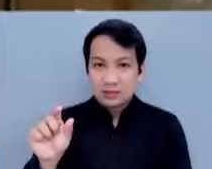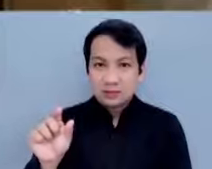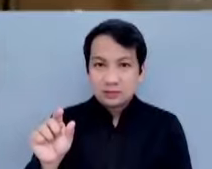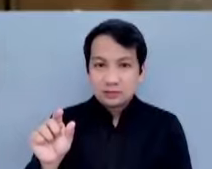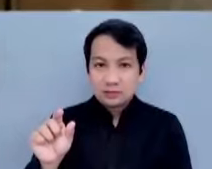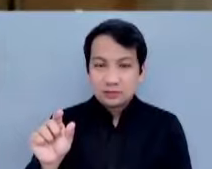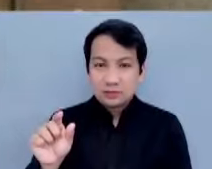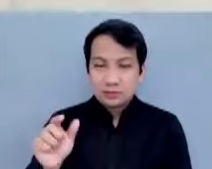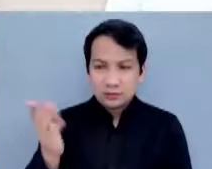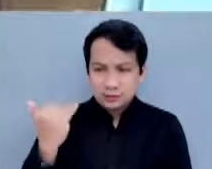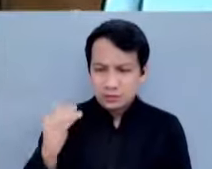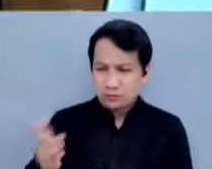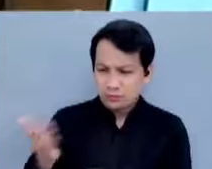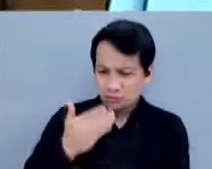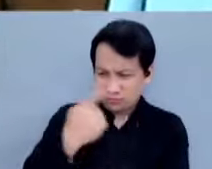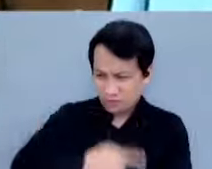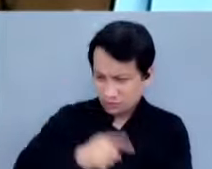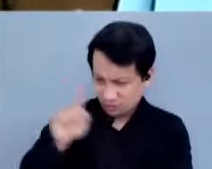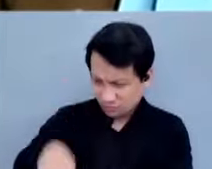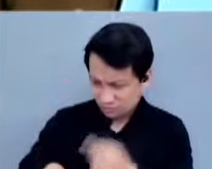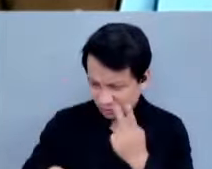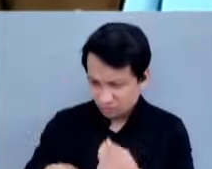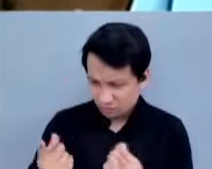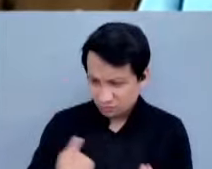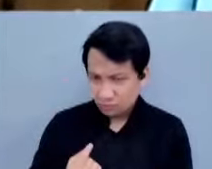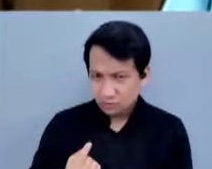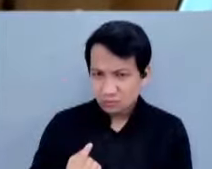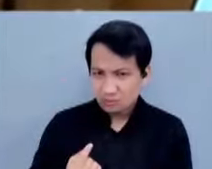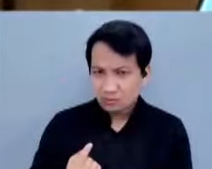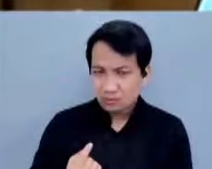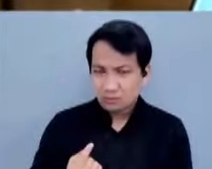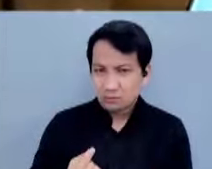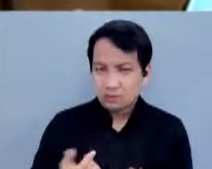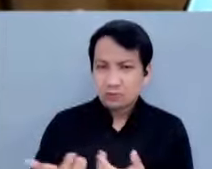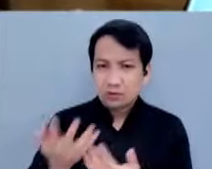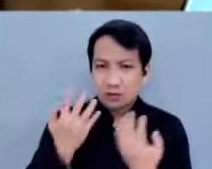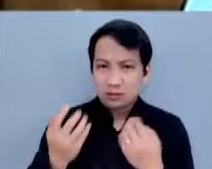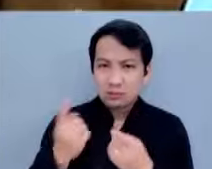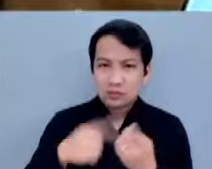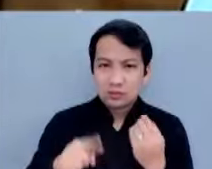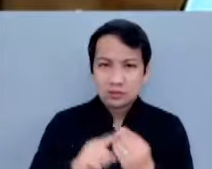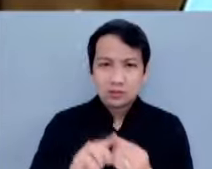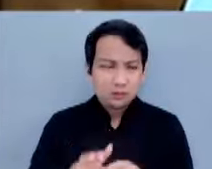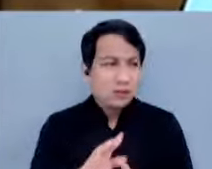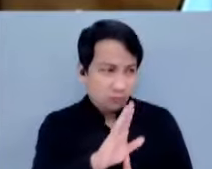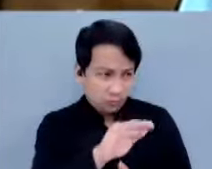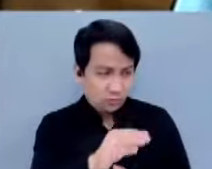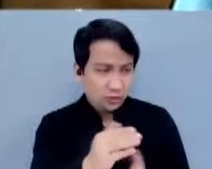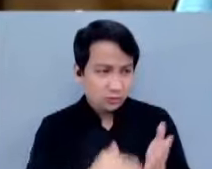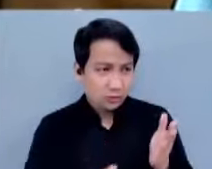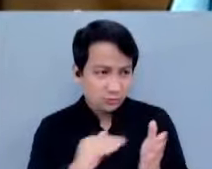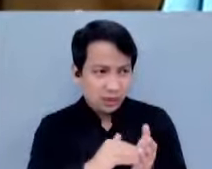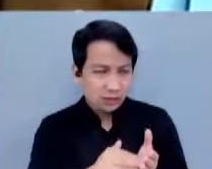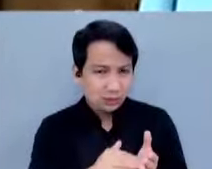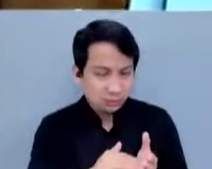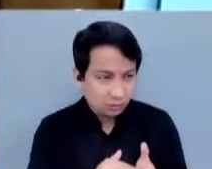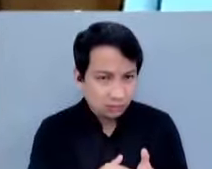nung araw na yun. Tapos, hiningan pa nila, pwede ba natin i-recreate yung scene? Ha?